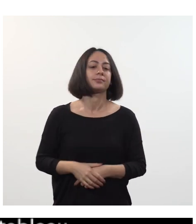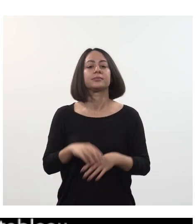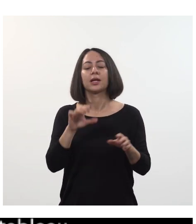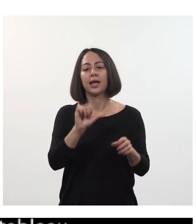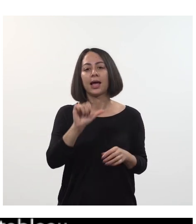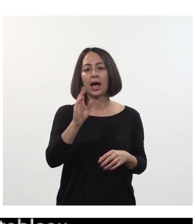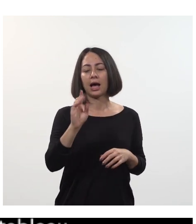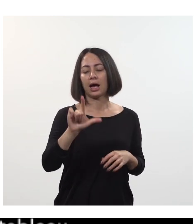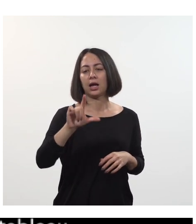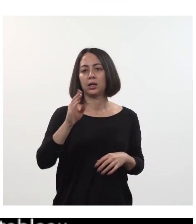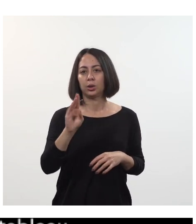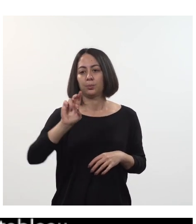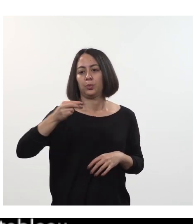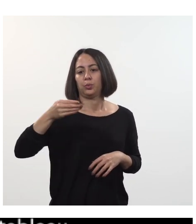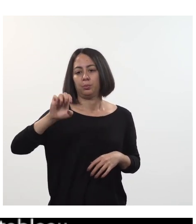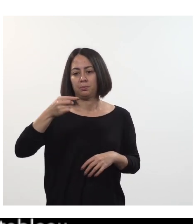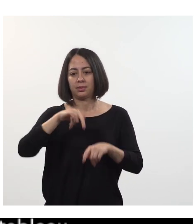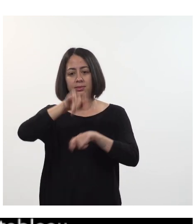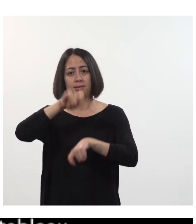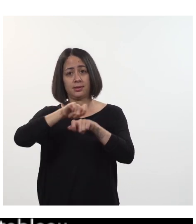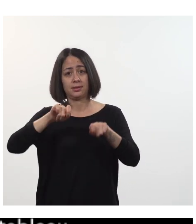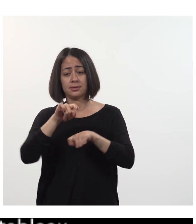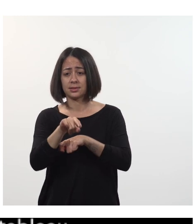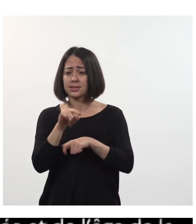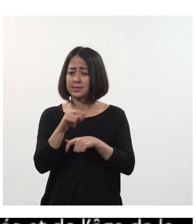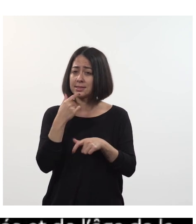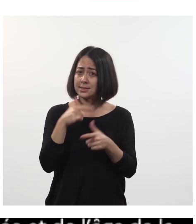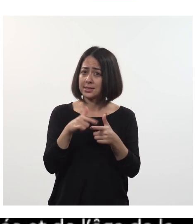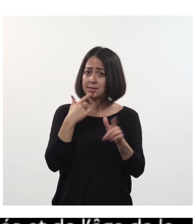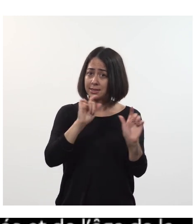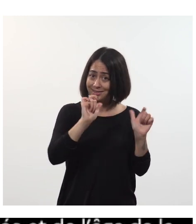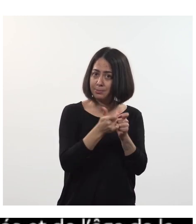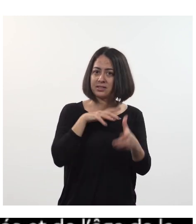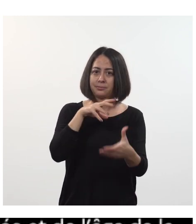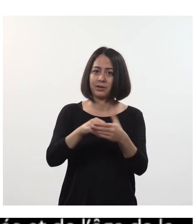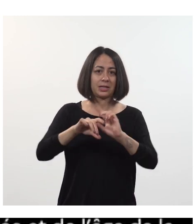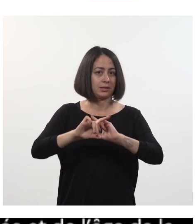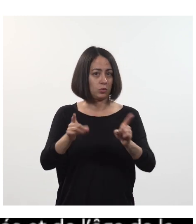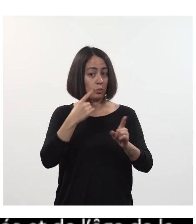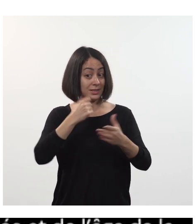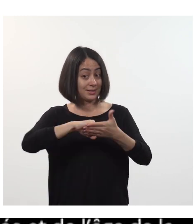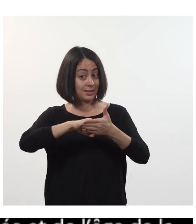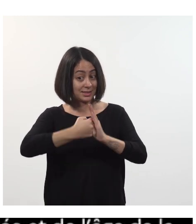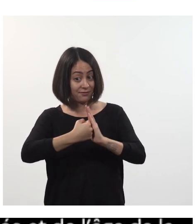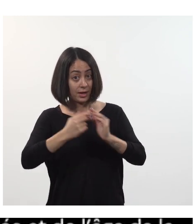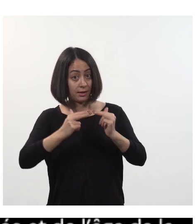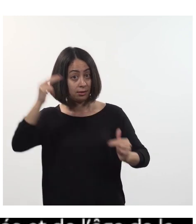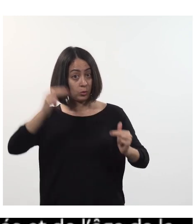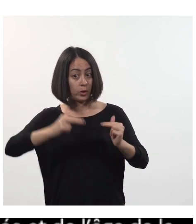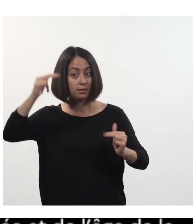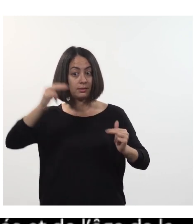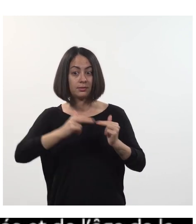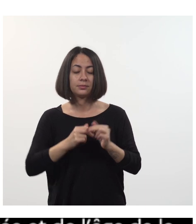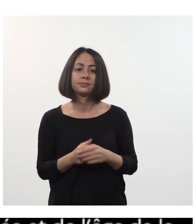un critère de sévérité. Donc, en fonction de la fiche de repérage, de la